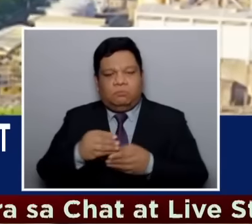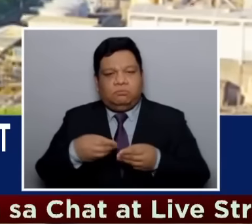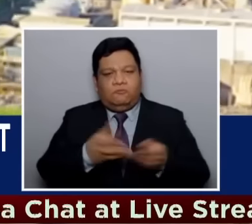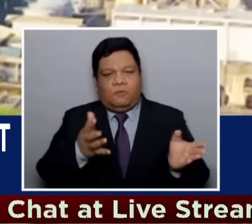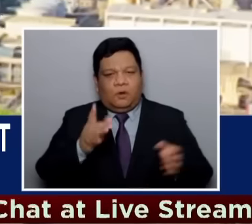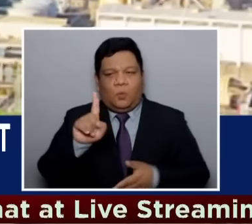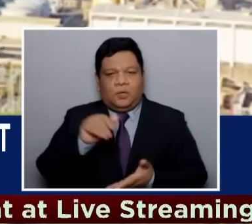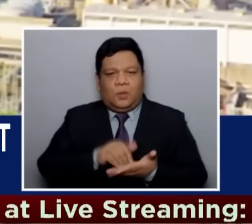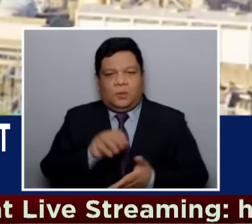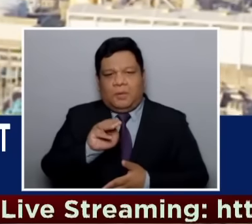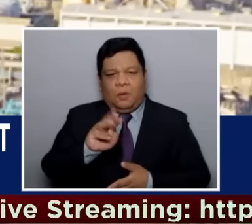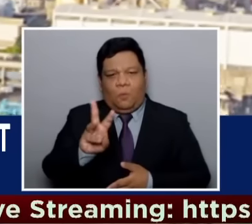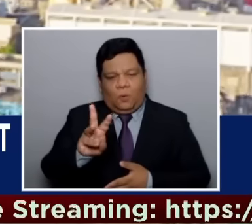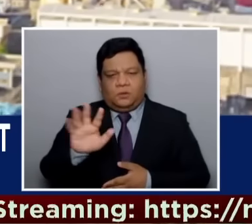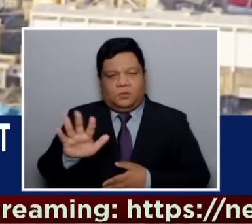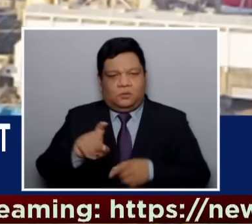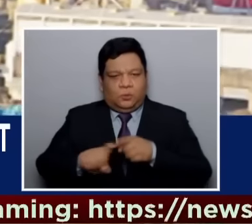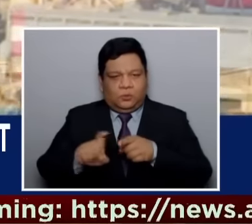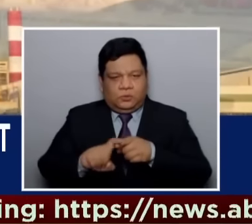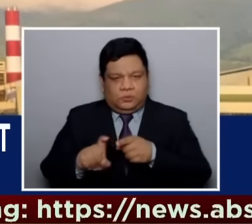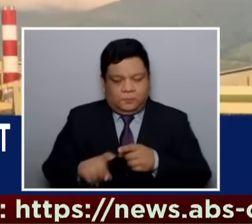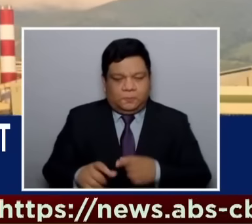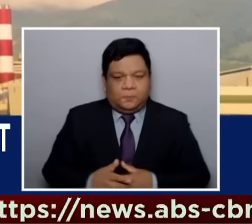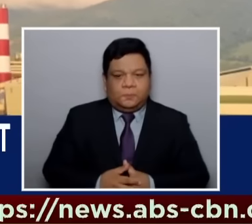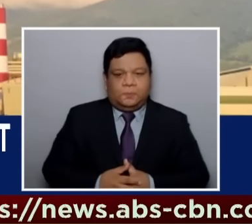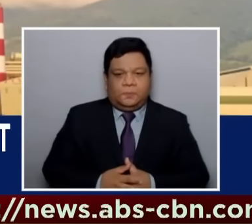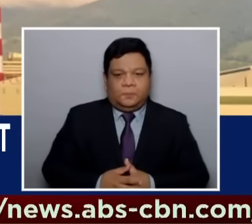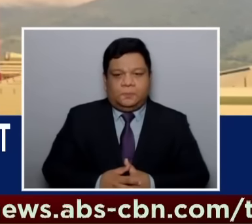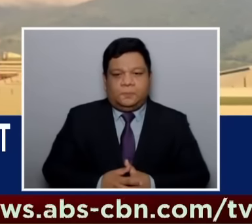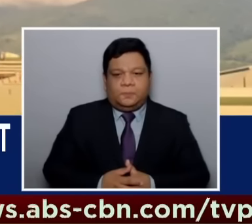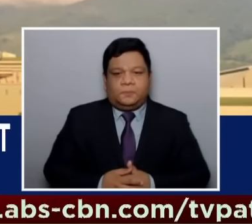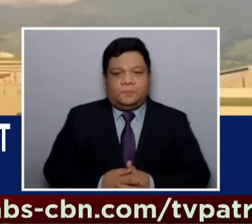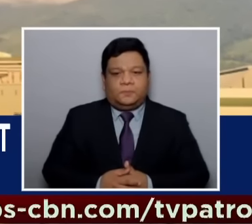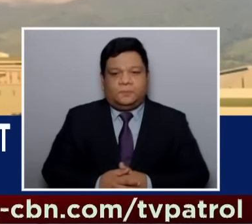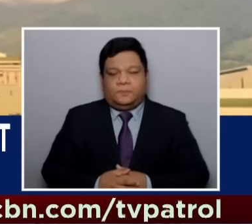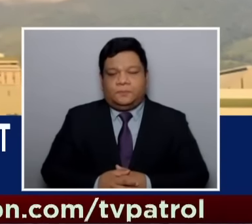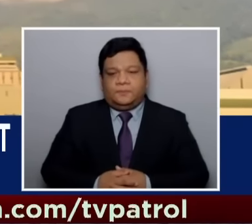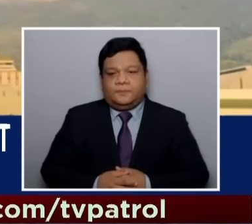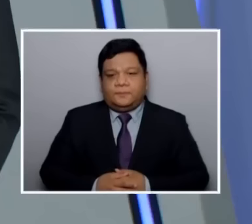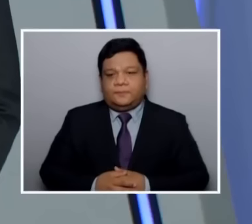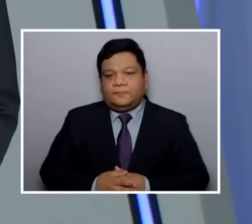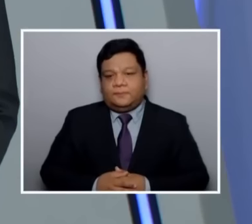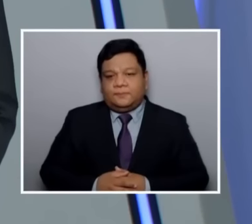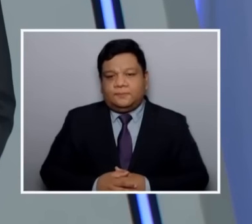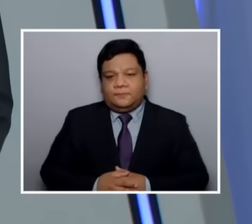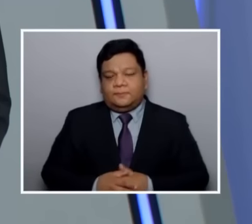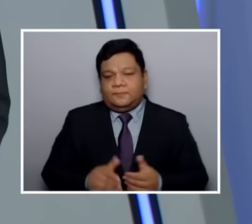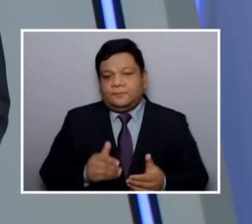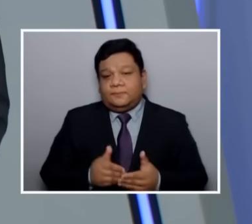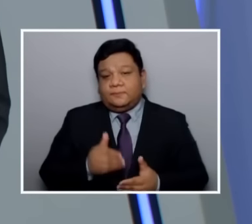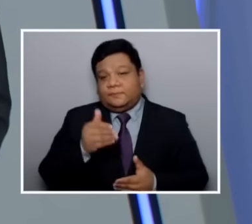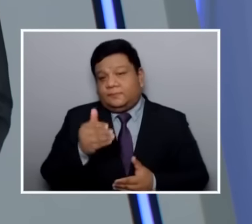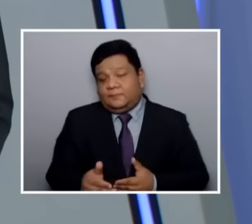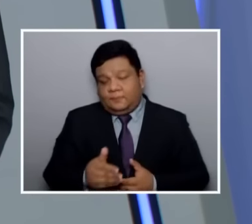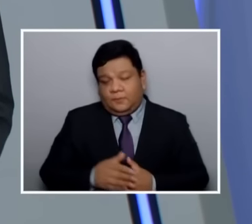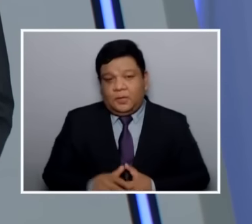dalawang planta. Alvin L. Chico, ABS-CBN News. Bibigyang prioridad